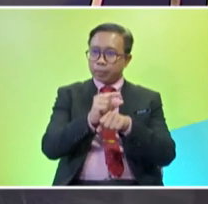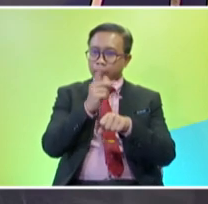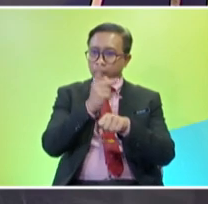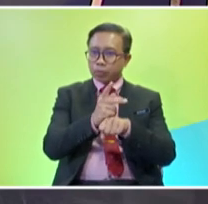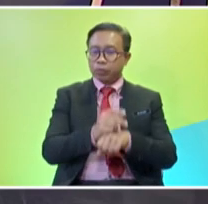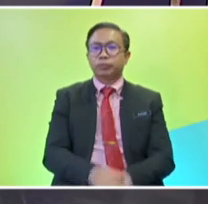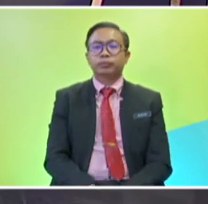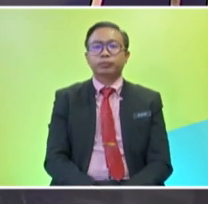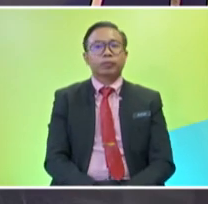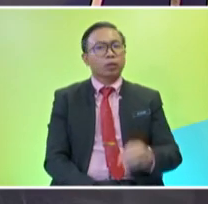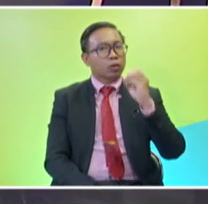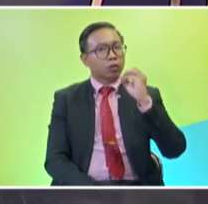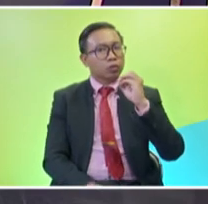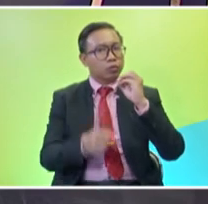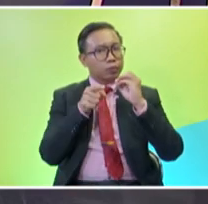1